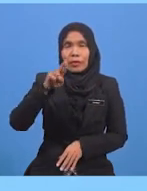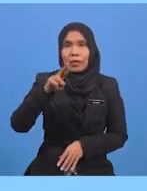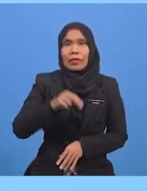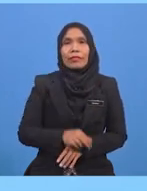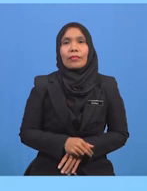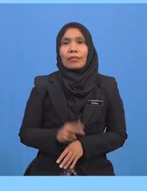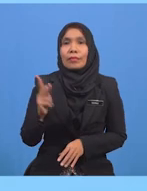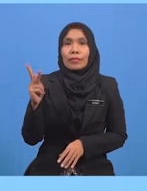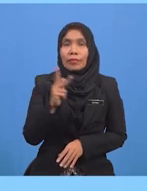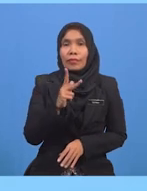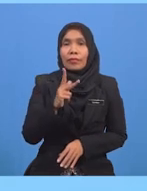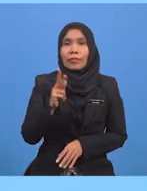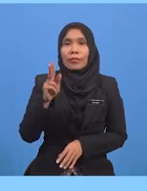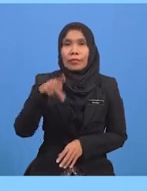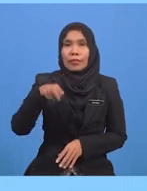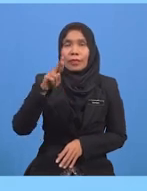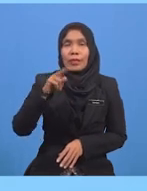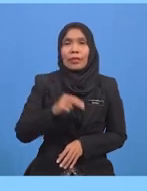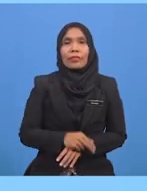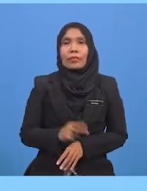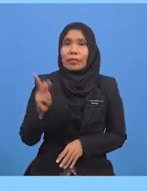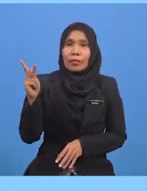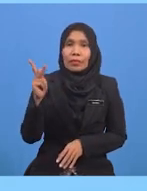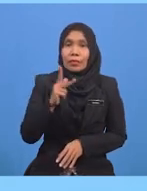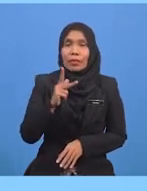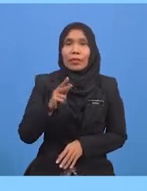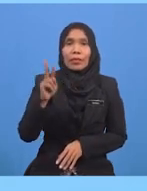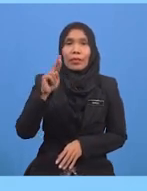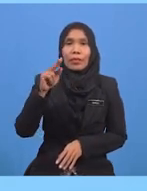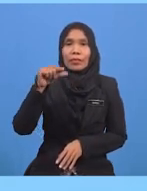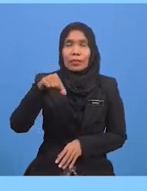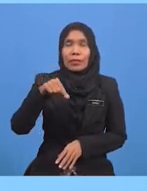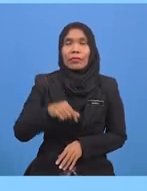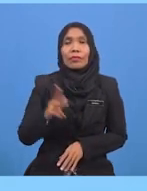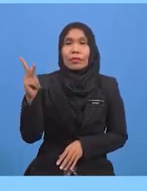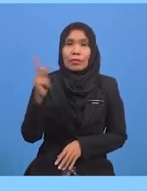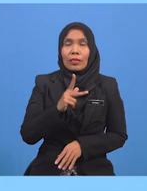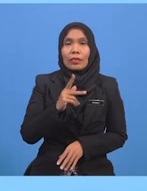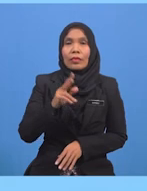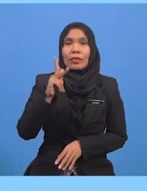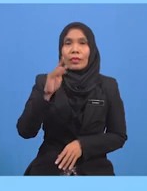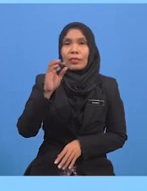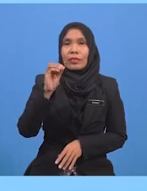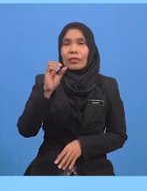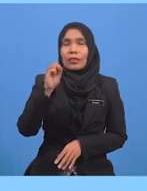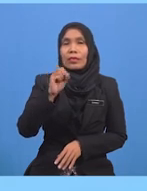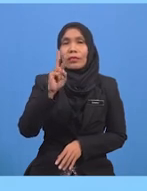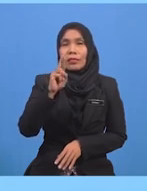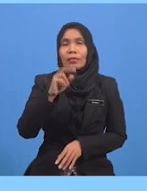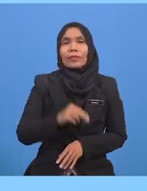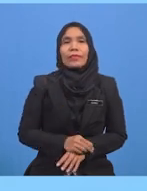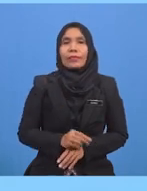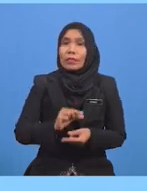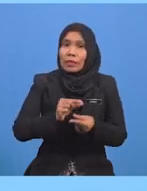dengan RQ didarabkan dengan cos R. Kita gantikan nilai yang